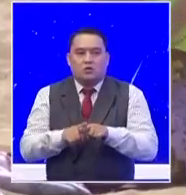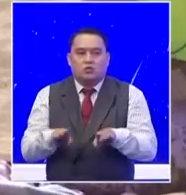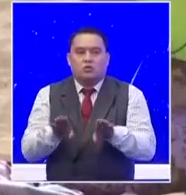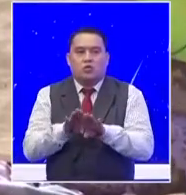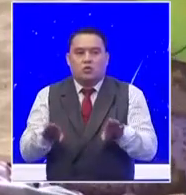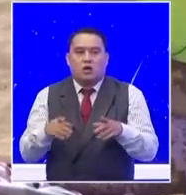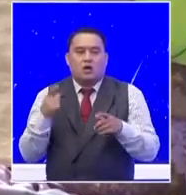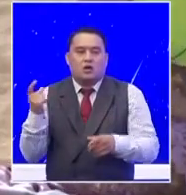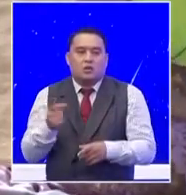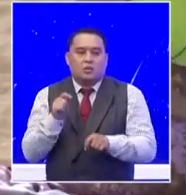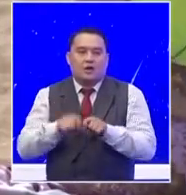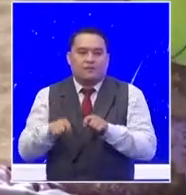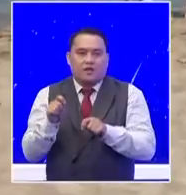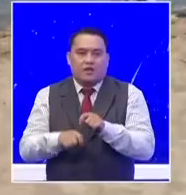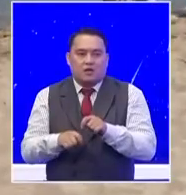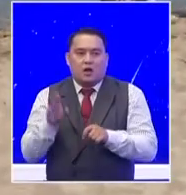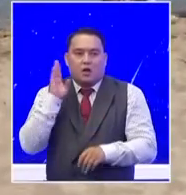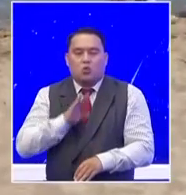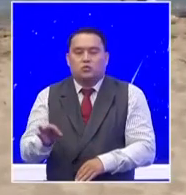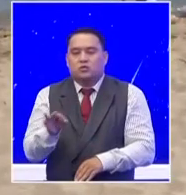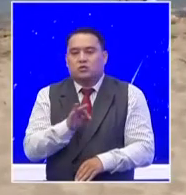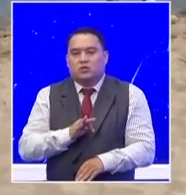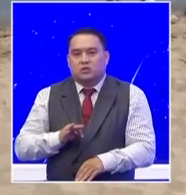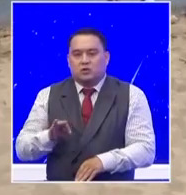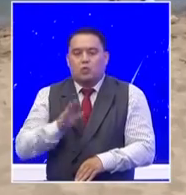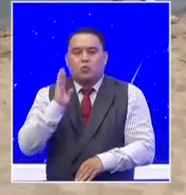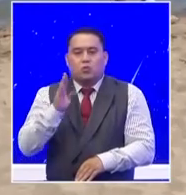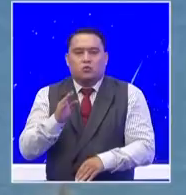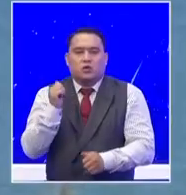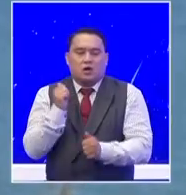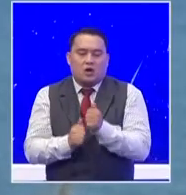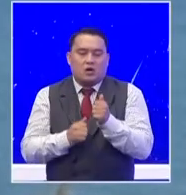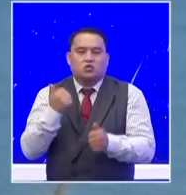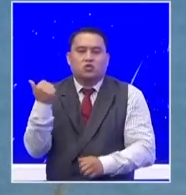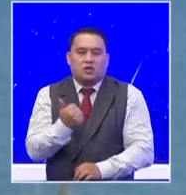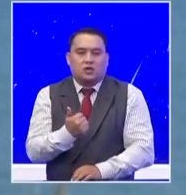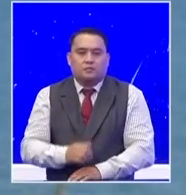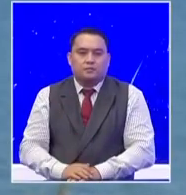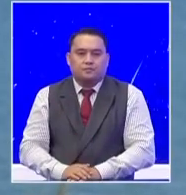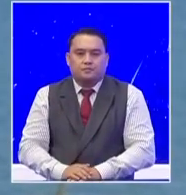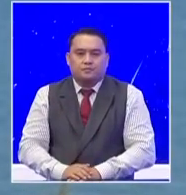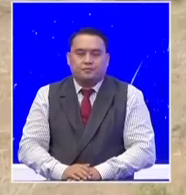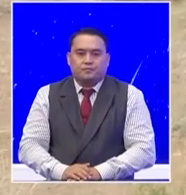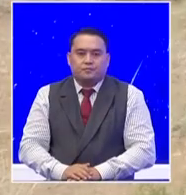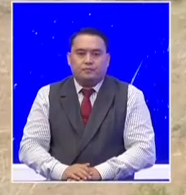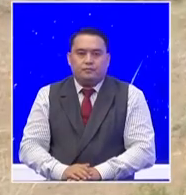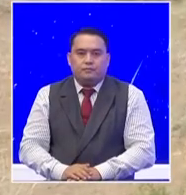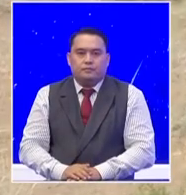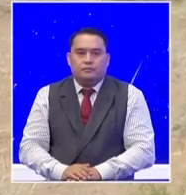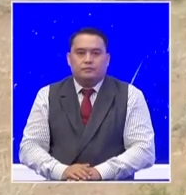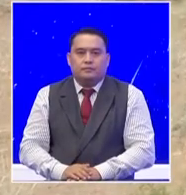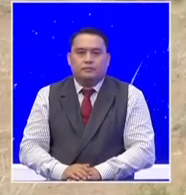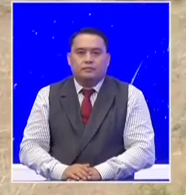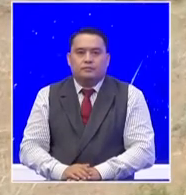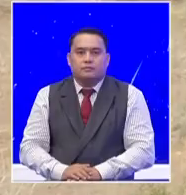такие экологические рейды на побережьях озер Алматинской области будут организованы еженедельно. Надежда Белова, Мади Байбасынов, телеканал